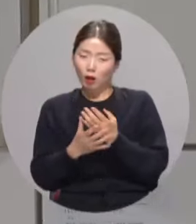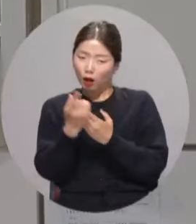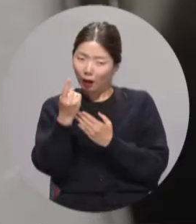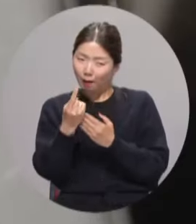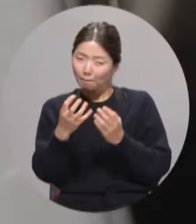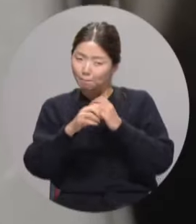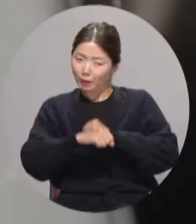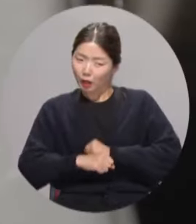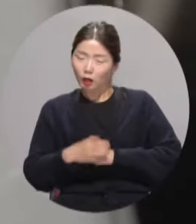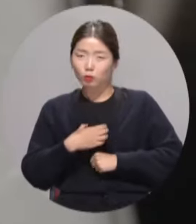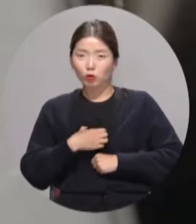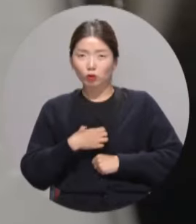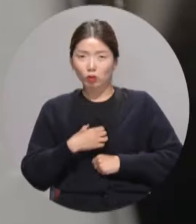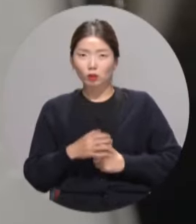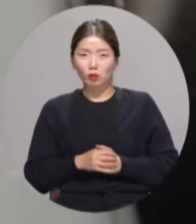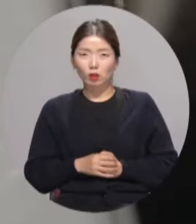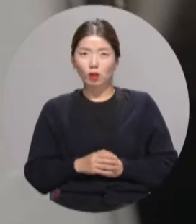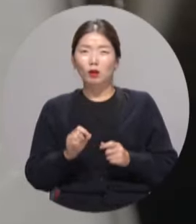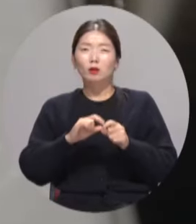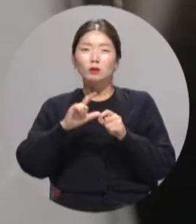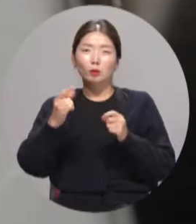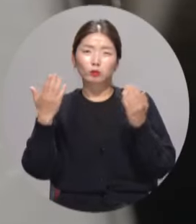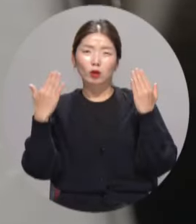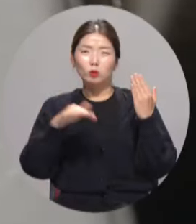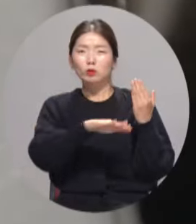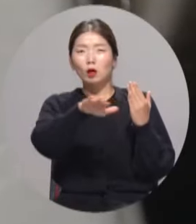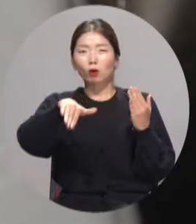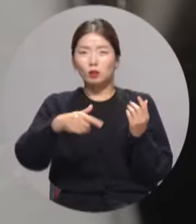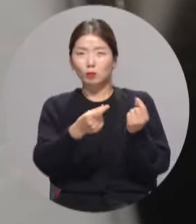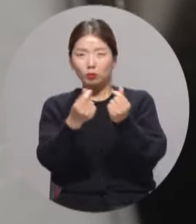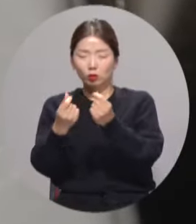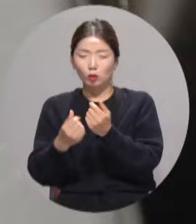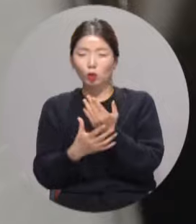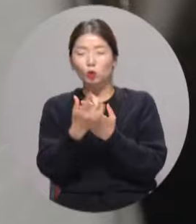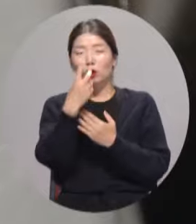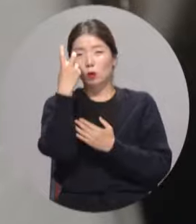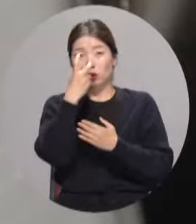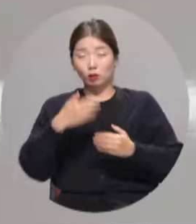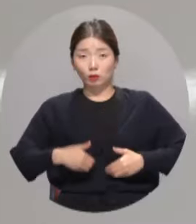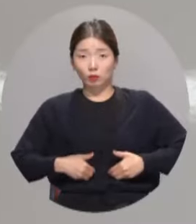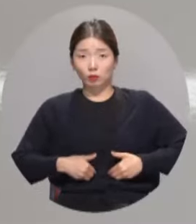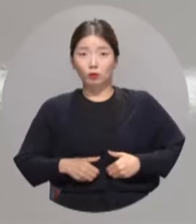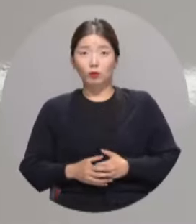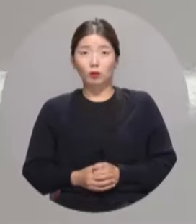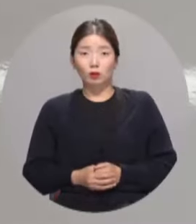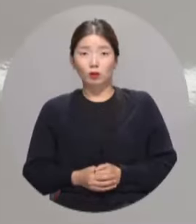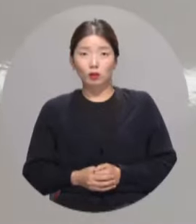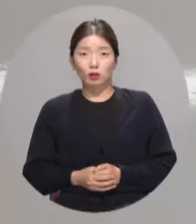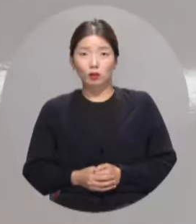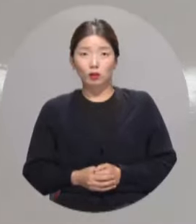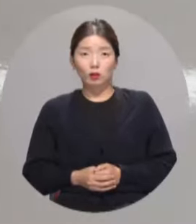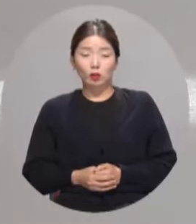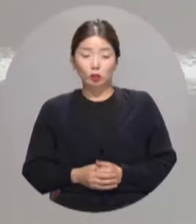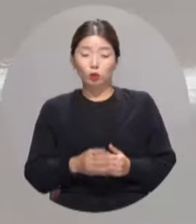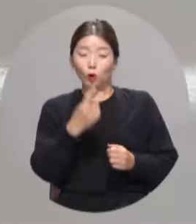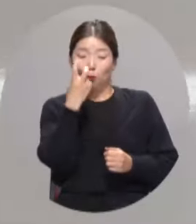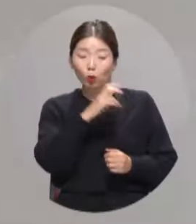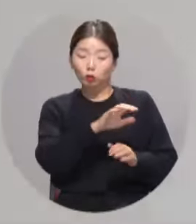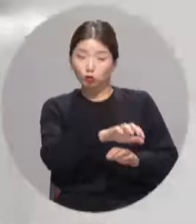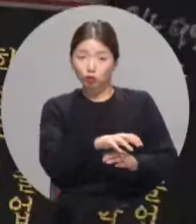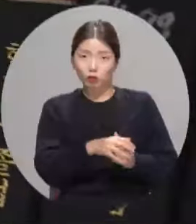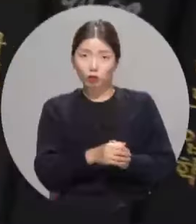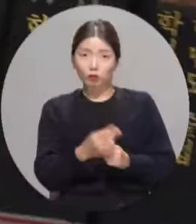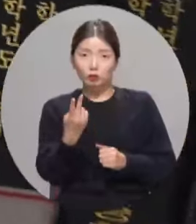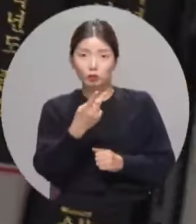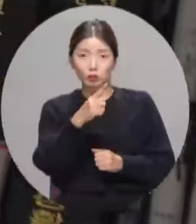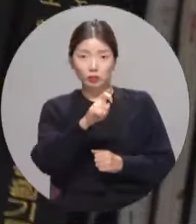위기인데 전국의 초등학교 대다수가 비슷해 통합관리가 필요한 상황입니다. 현재 자체 보관 중인 생기부는